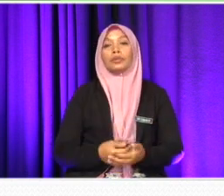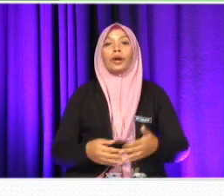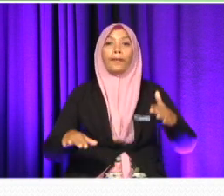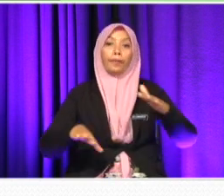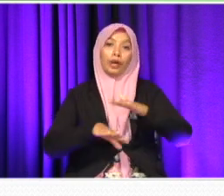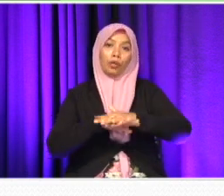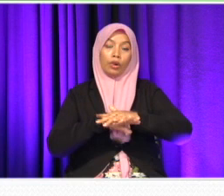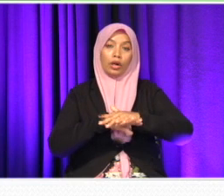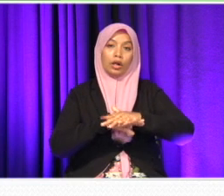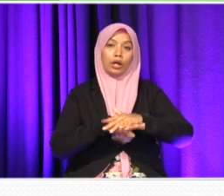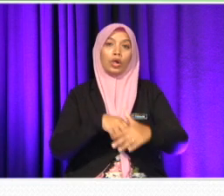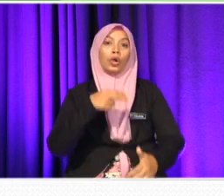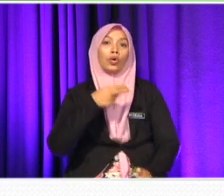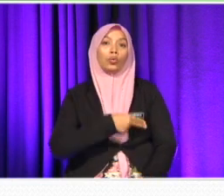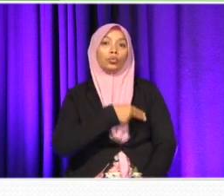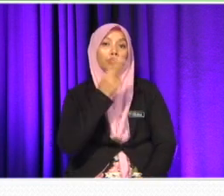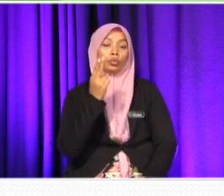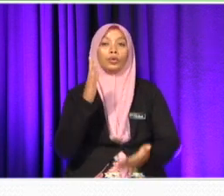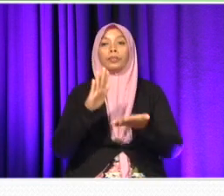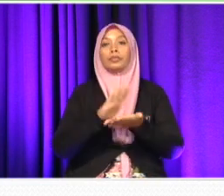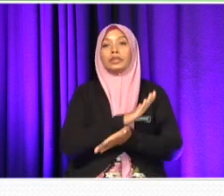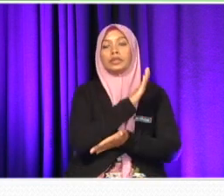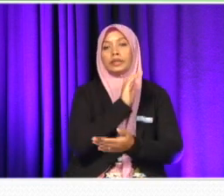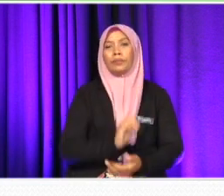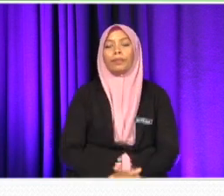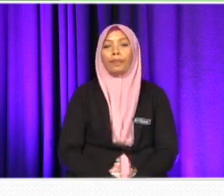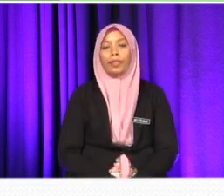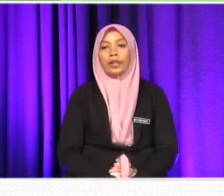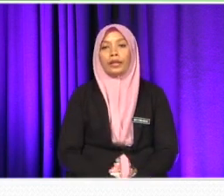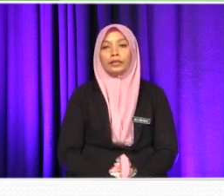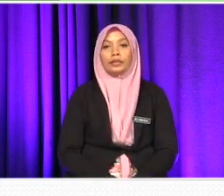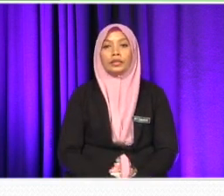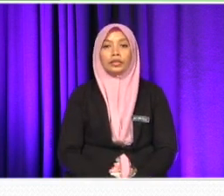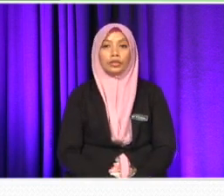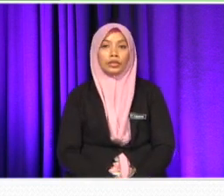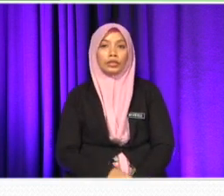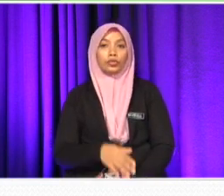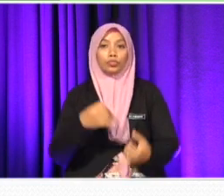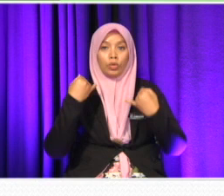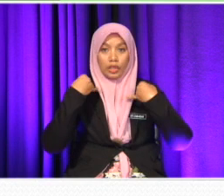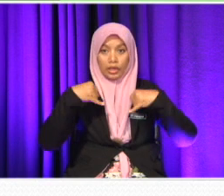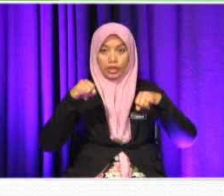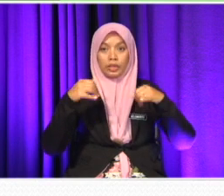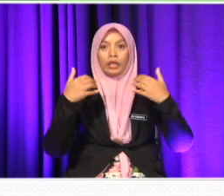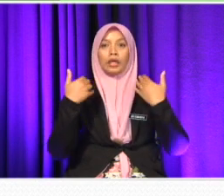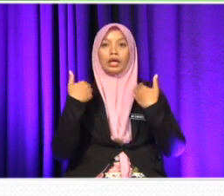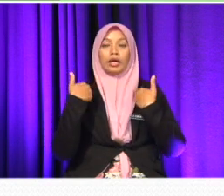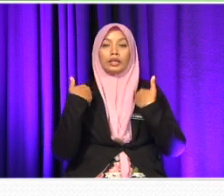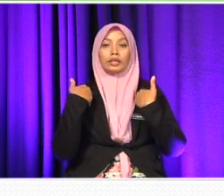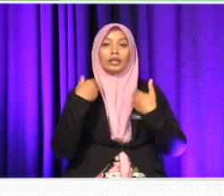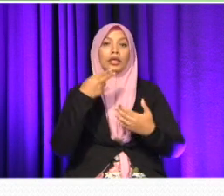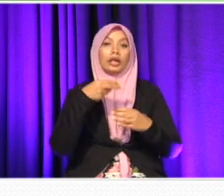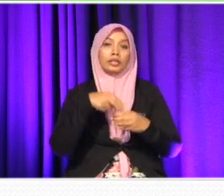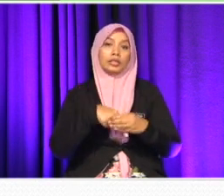untung bersih Oke mudah cerita daripada jualan dan kita adanya hasil